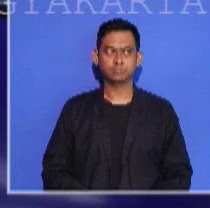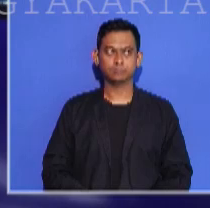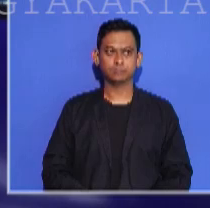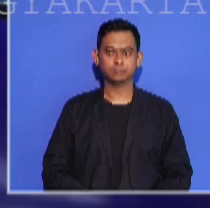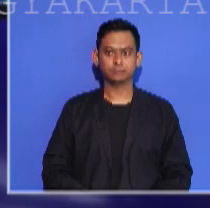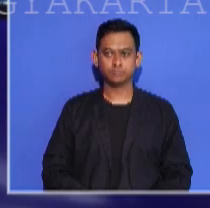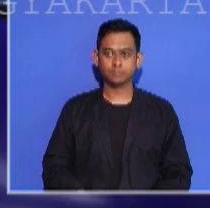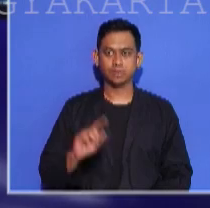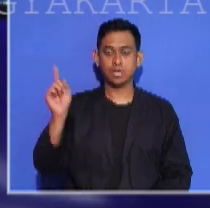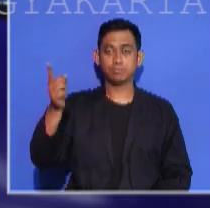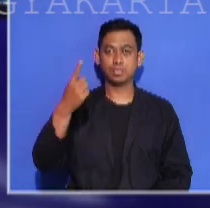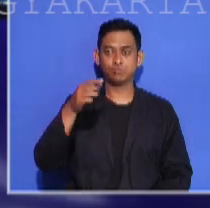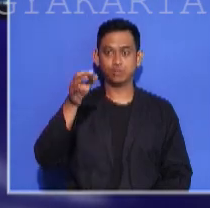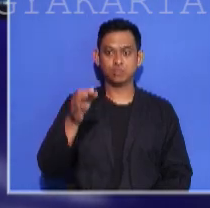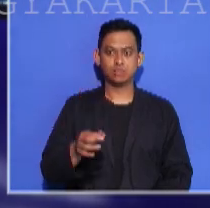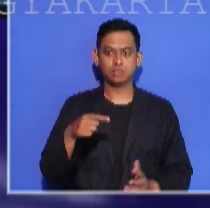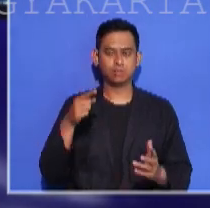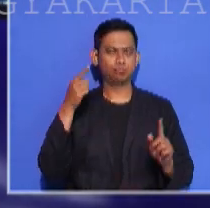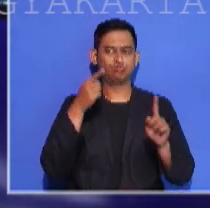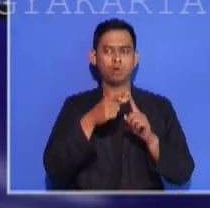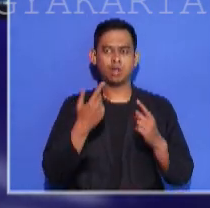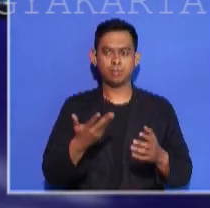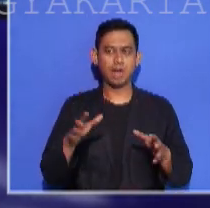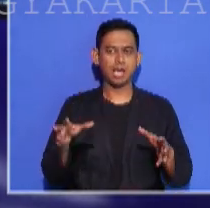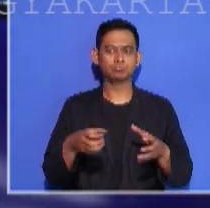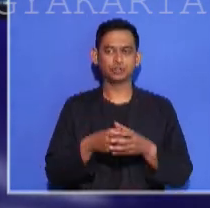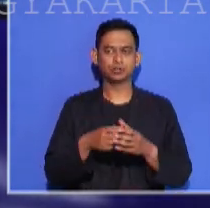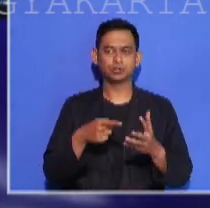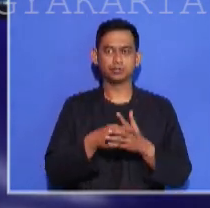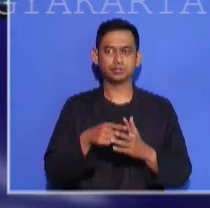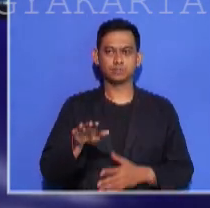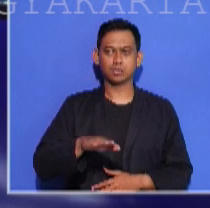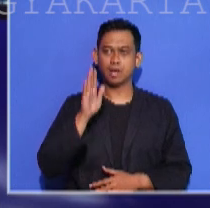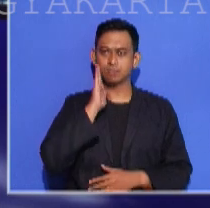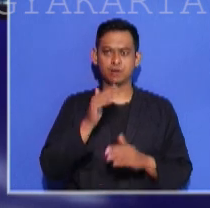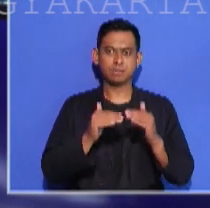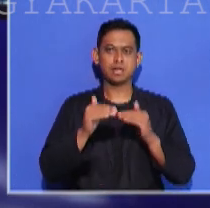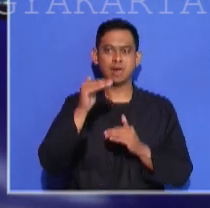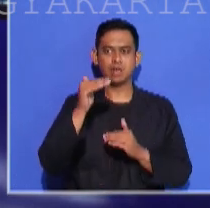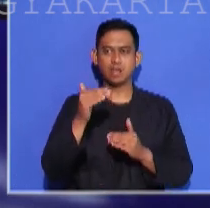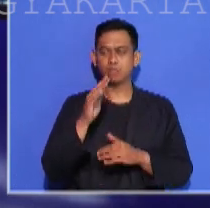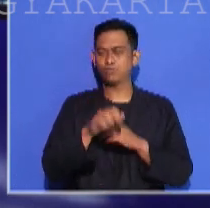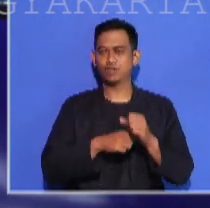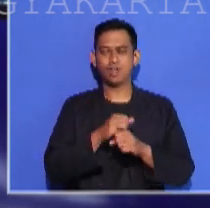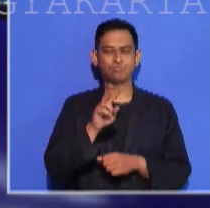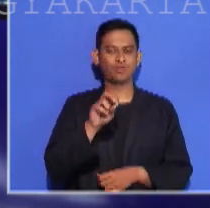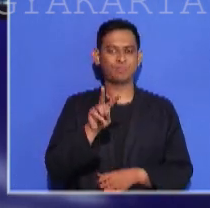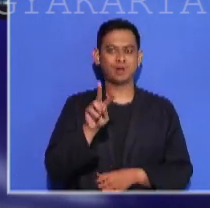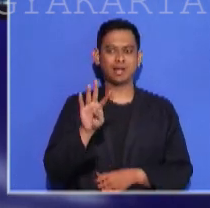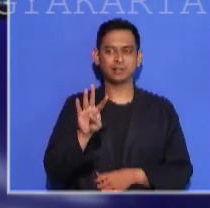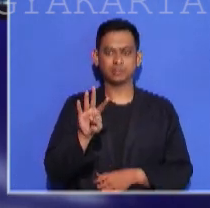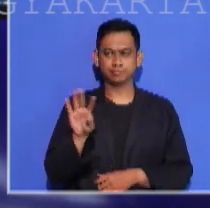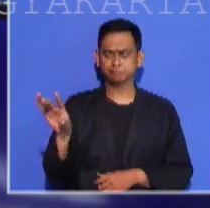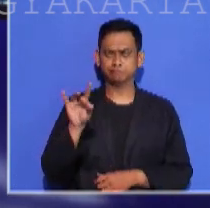Pemerintah Kota Yogyakarta menargetkan partisipasi pemilih pemula lebih tinggi dari pemilu 2024. Kenaikan target